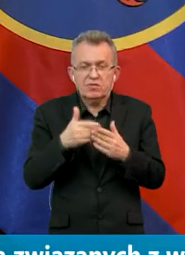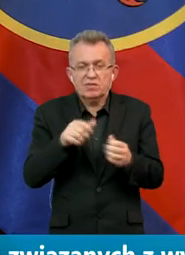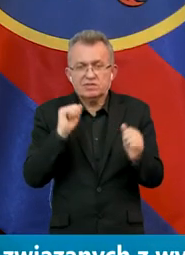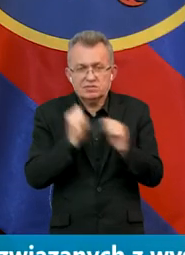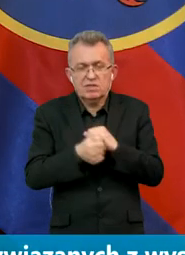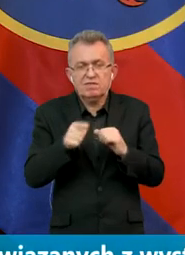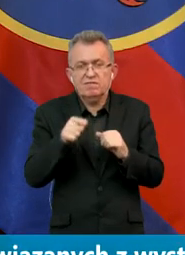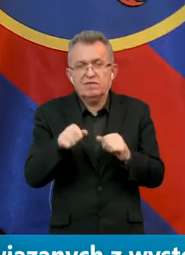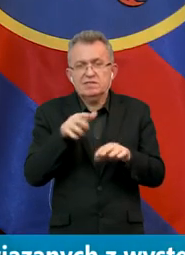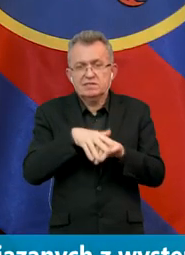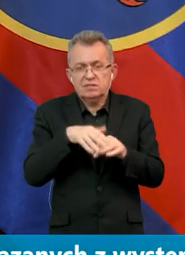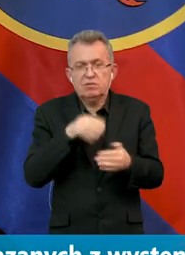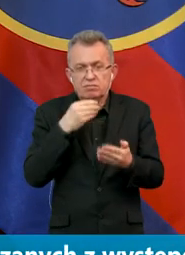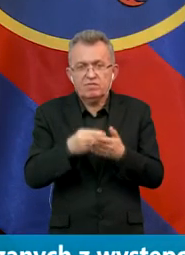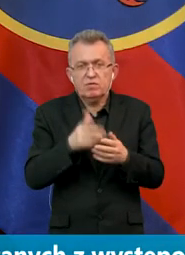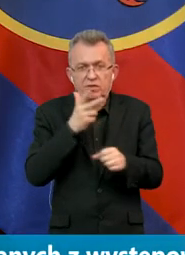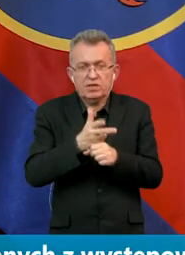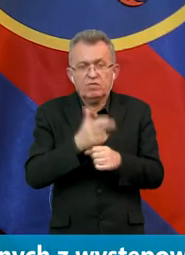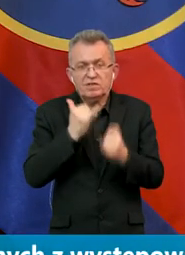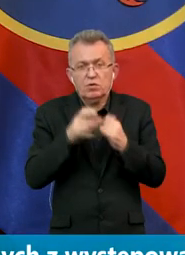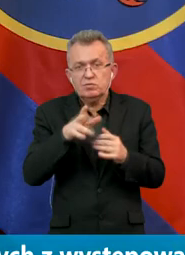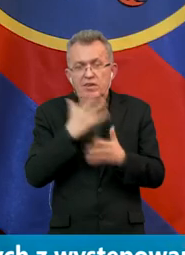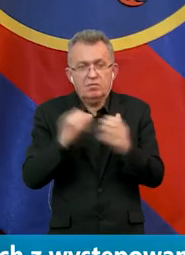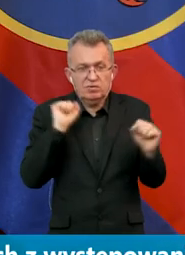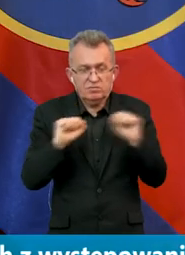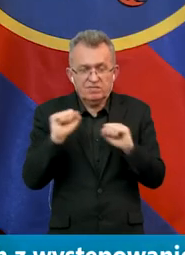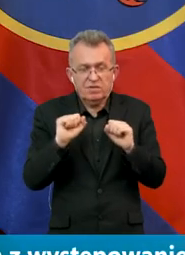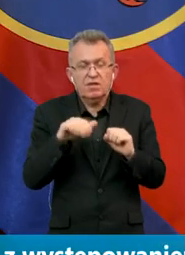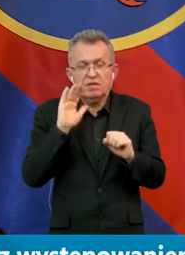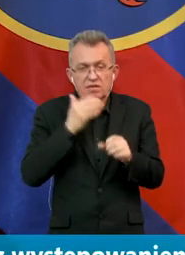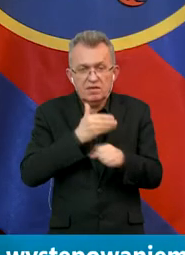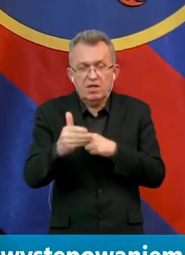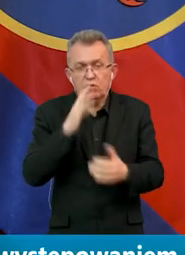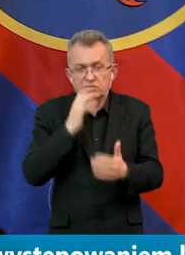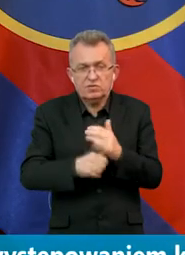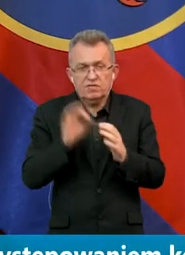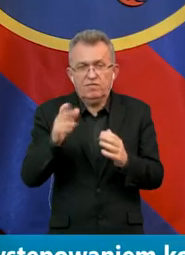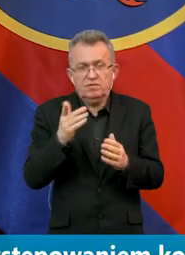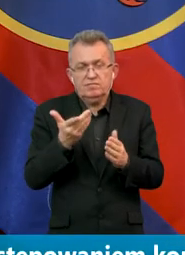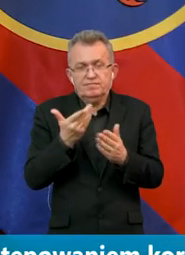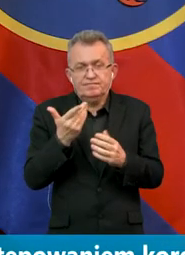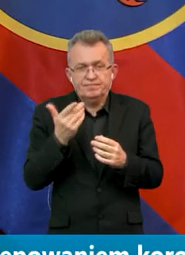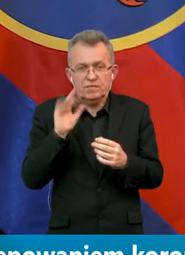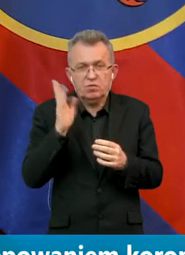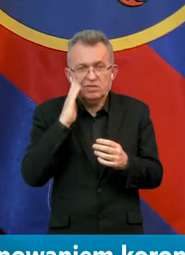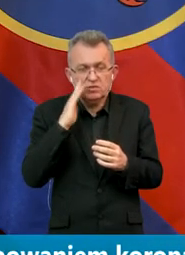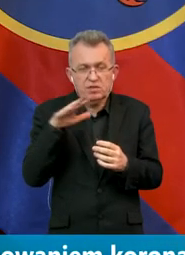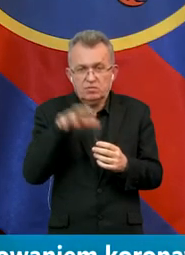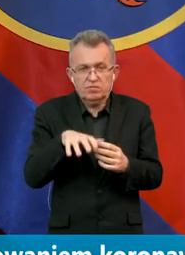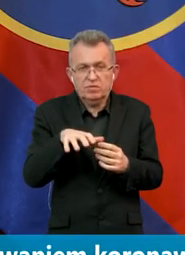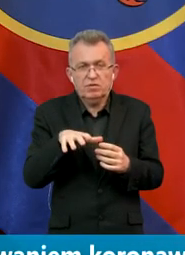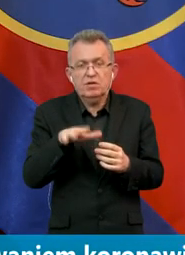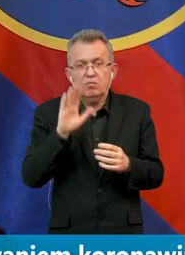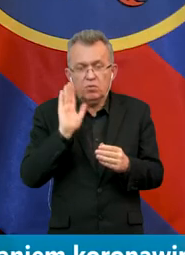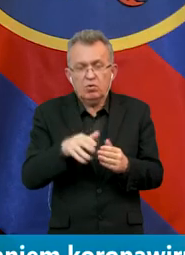w systemie płatnych parkingów. Natomiast jeśli chodzi o osoby niepełnosprawne, to dalej korzystają ze swoich przywilejów, a ci, którzy mieszkają w strefie płatnego parkowania,